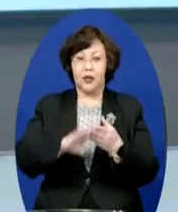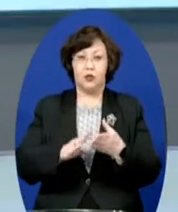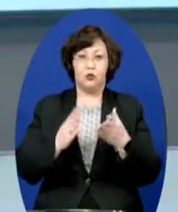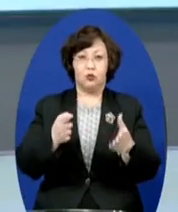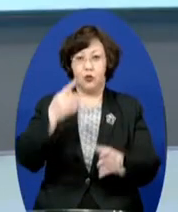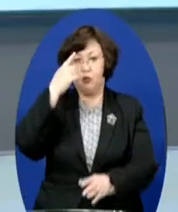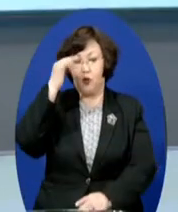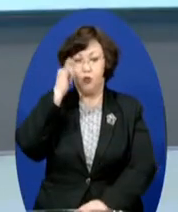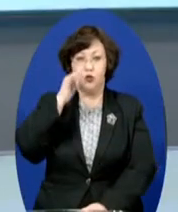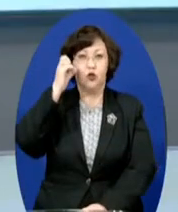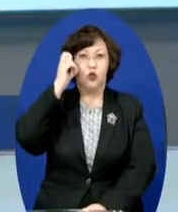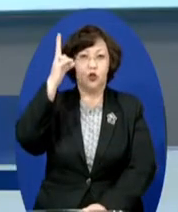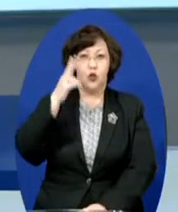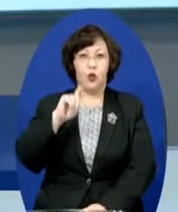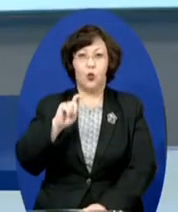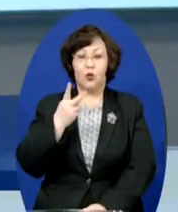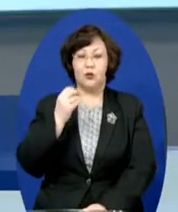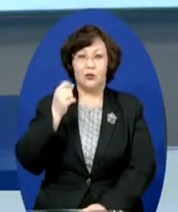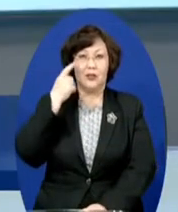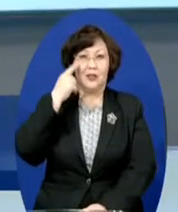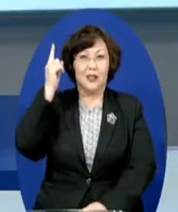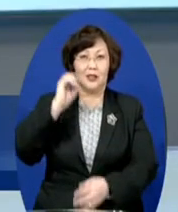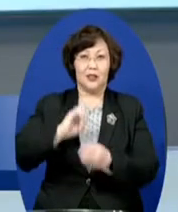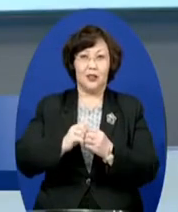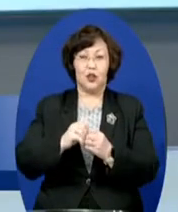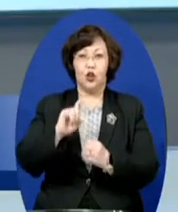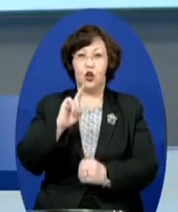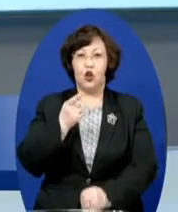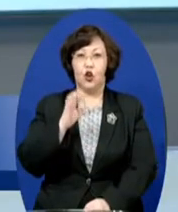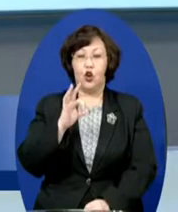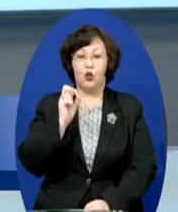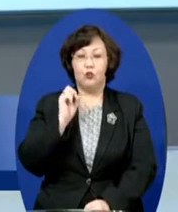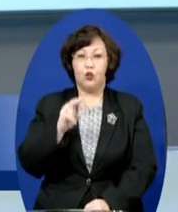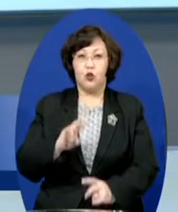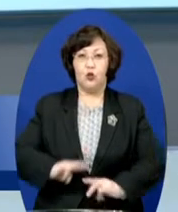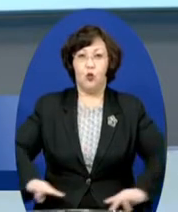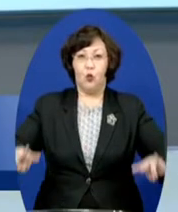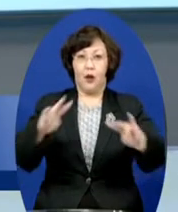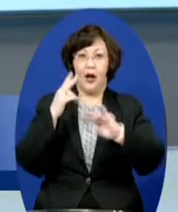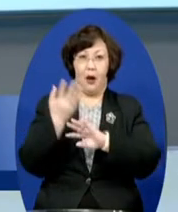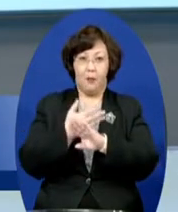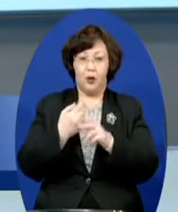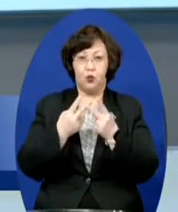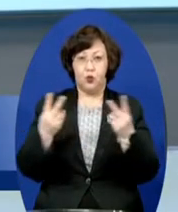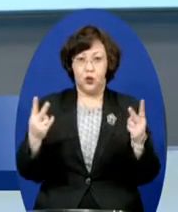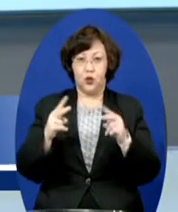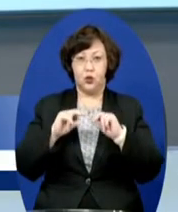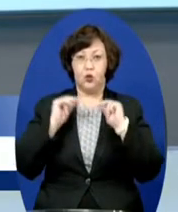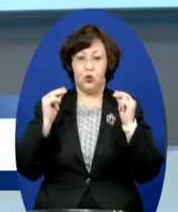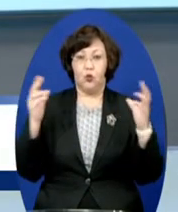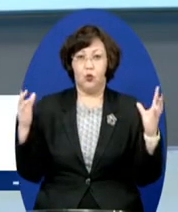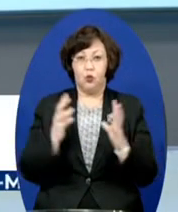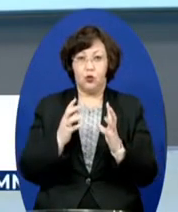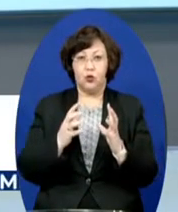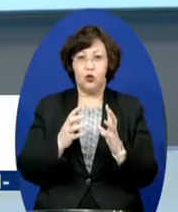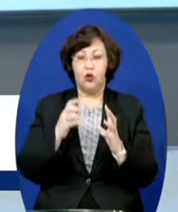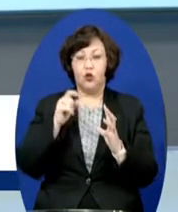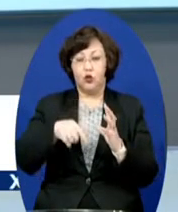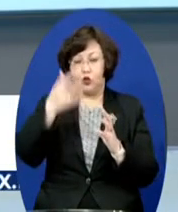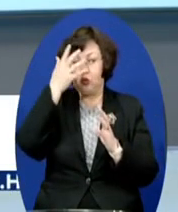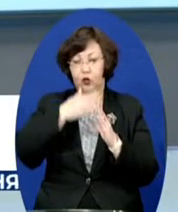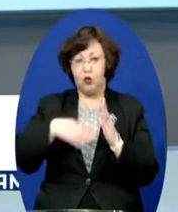цолын Монгол улсын ерөнхийлөгч хөрөнгө зөвсгийн санаачлалын дагуу хөвсөлт нуурыг хамгаалах үндэсний чуулган энэ өдрүүдэд төрийн ордонд зохион байгуулагдж